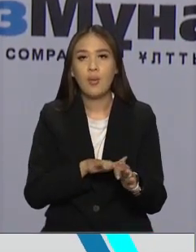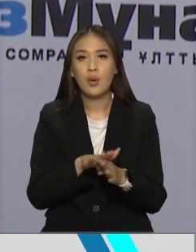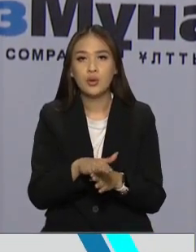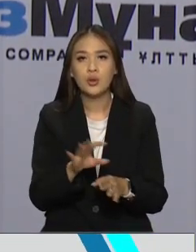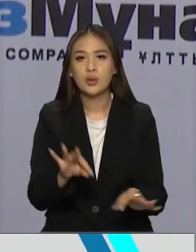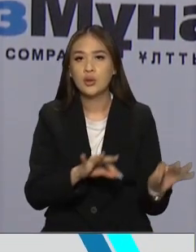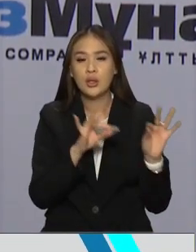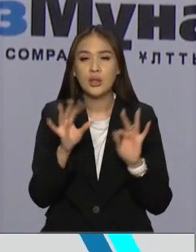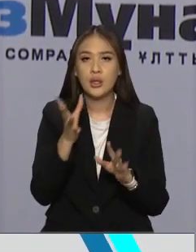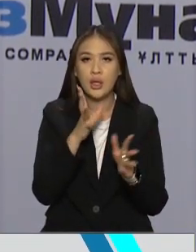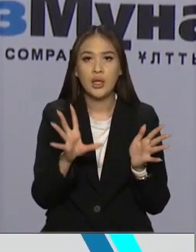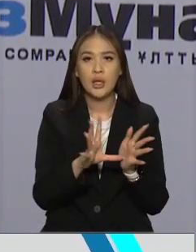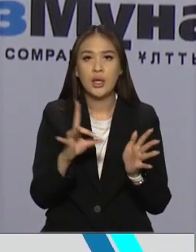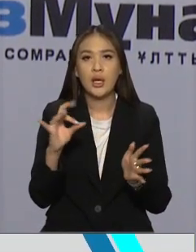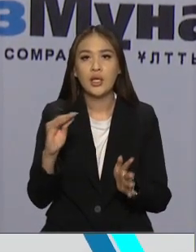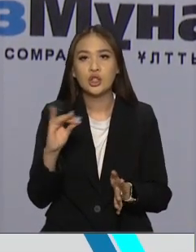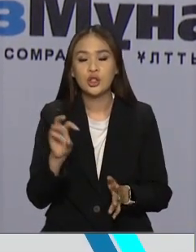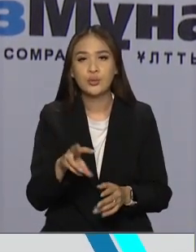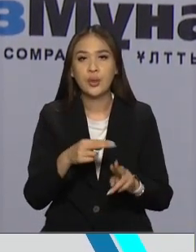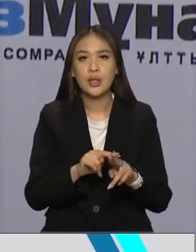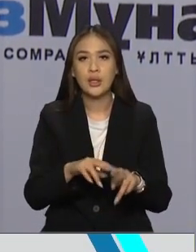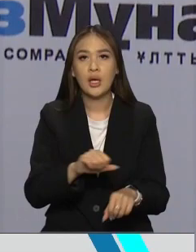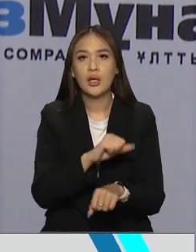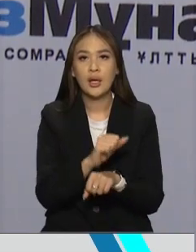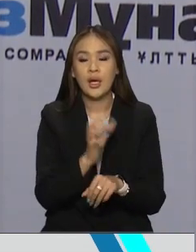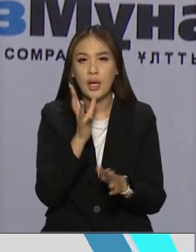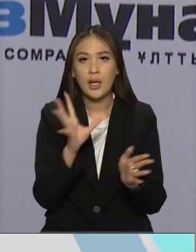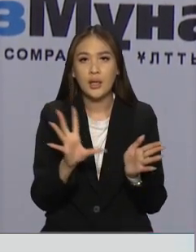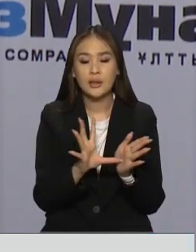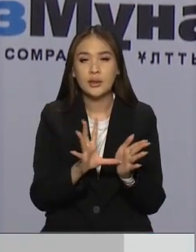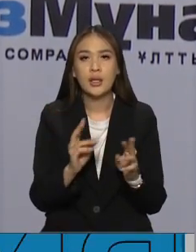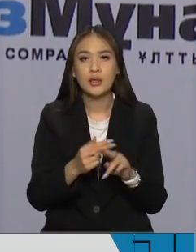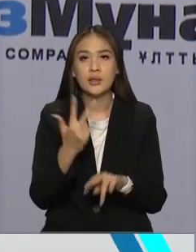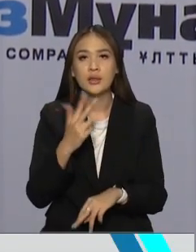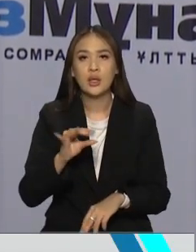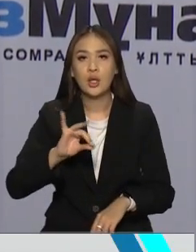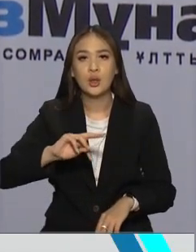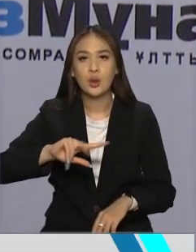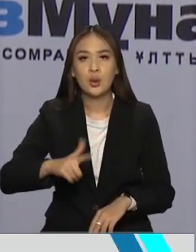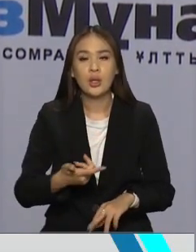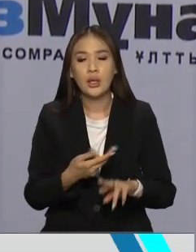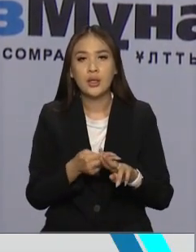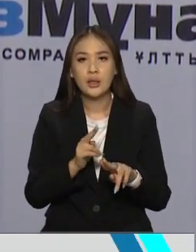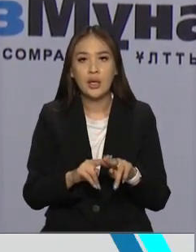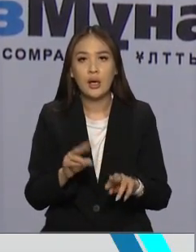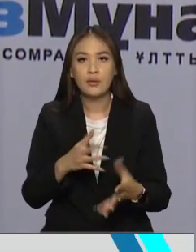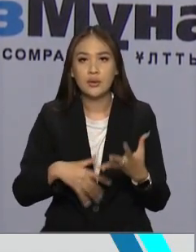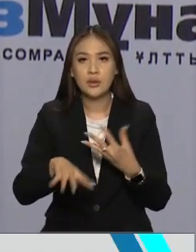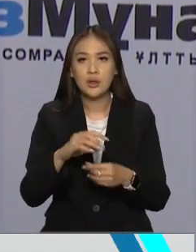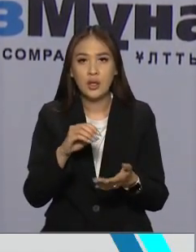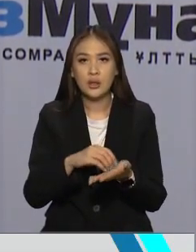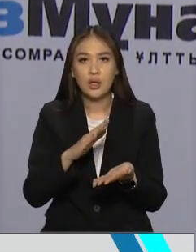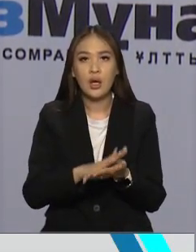установил технологический режим после отключения электроэнергии 3 июля вот все параметры